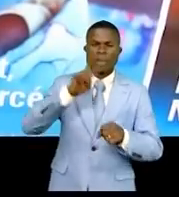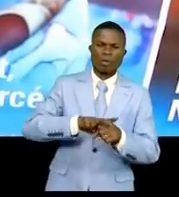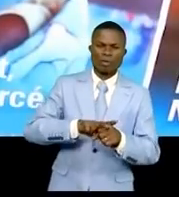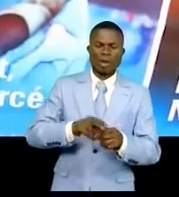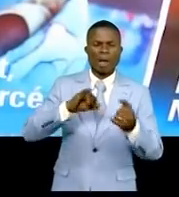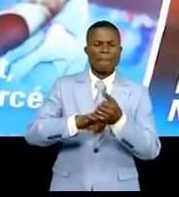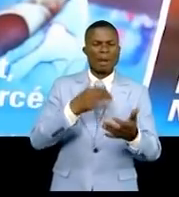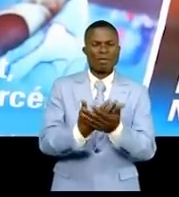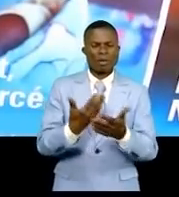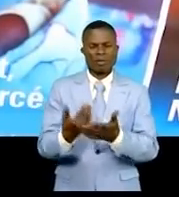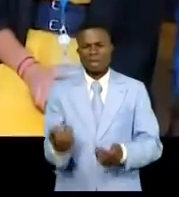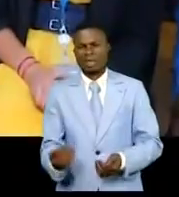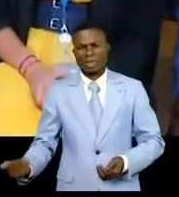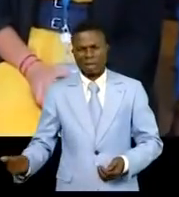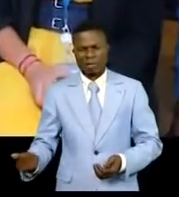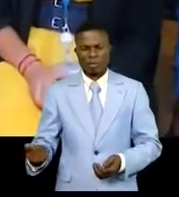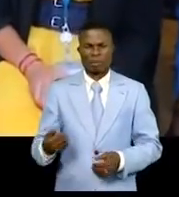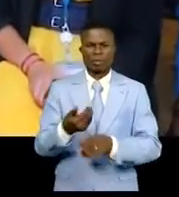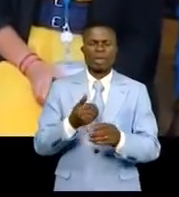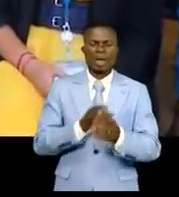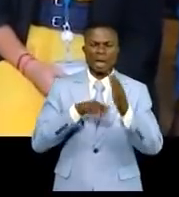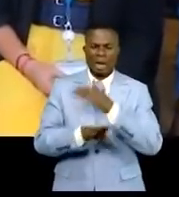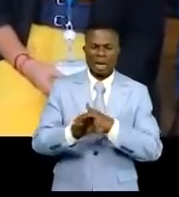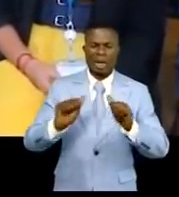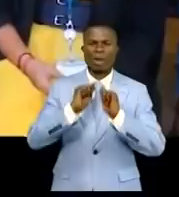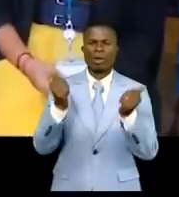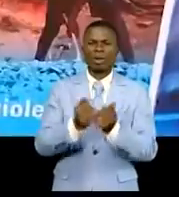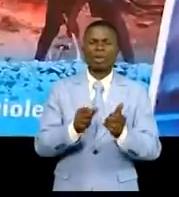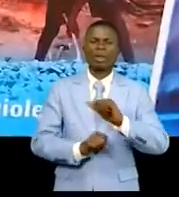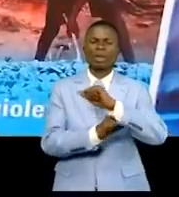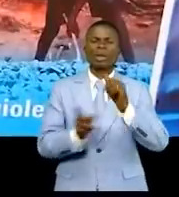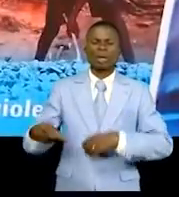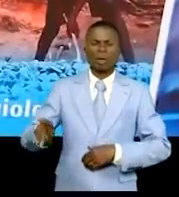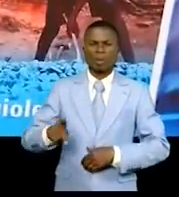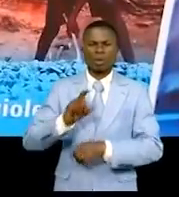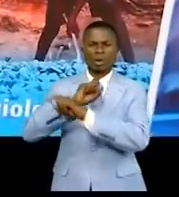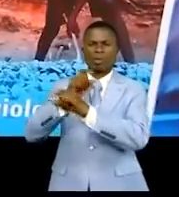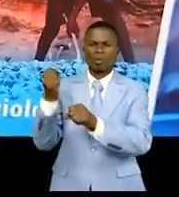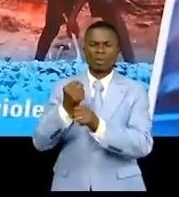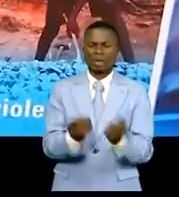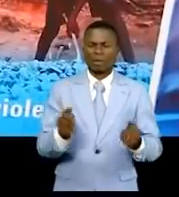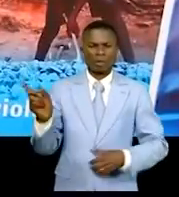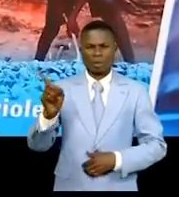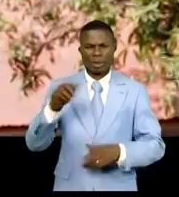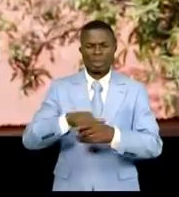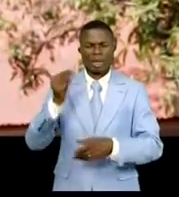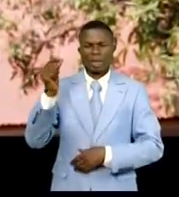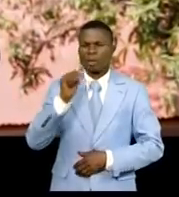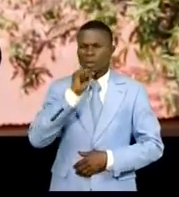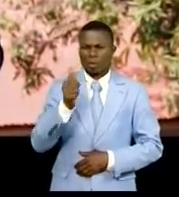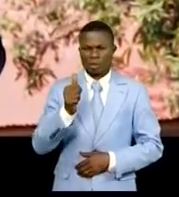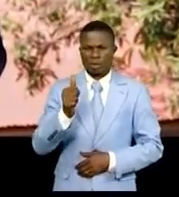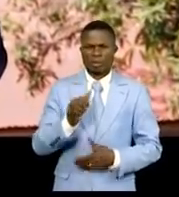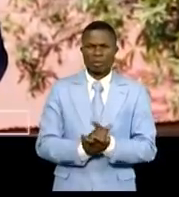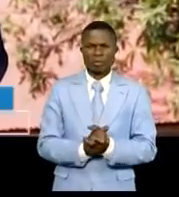précoces, avant de réitérer l'engagement de son agence à appuyer la province dans la prévention du travail des enfants dans les mines. Dans les villages